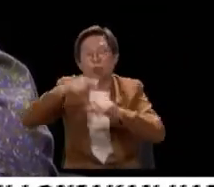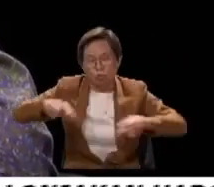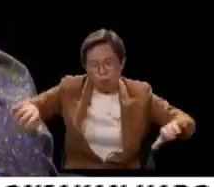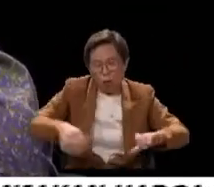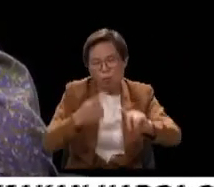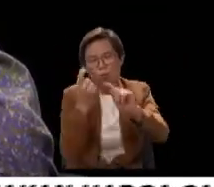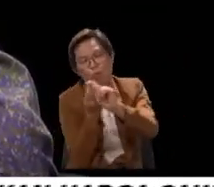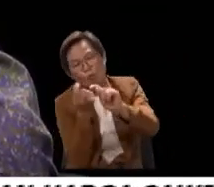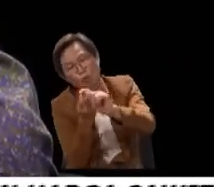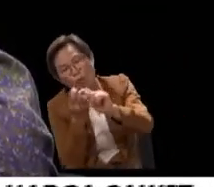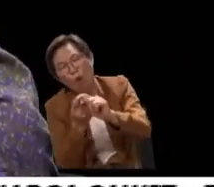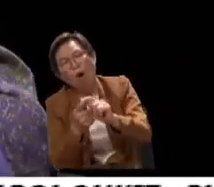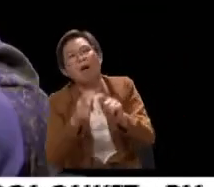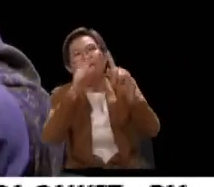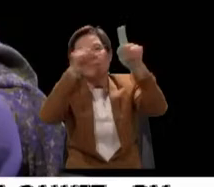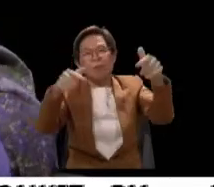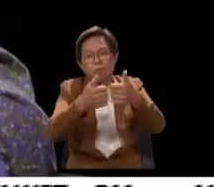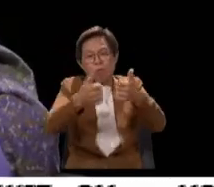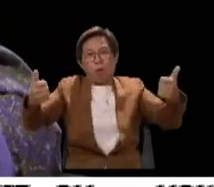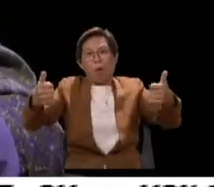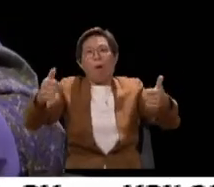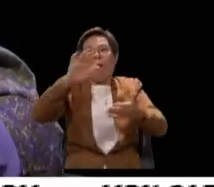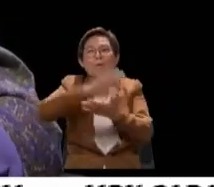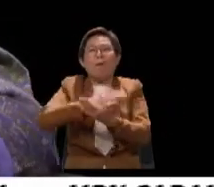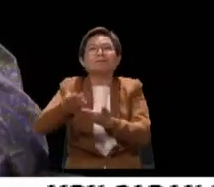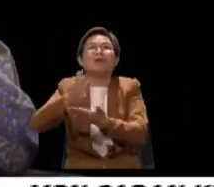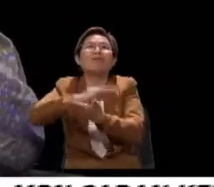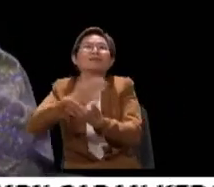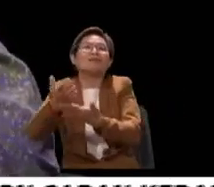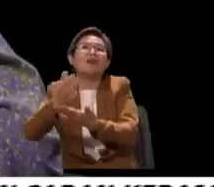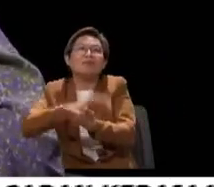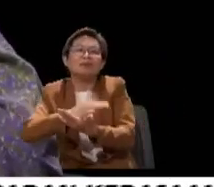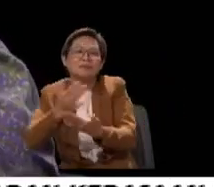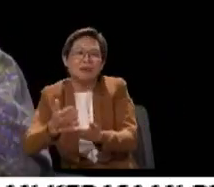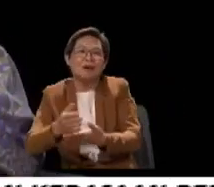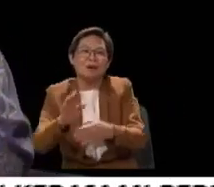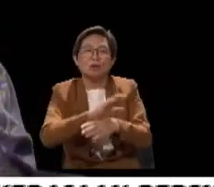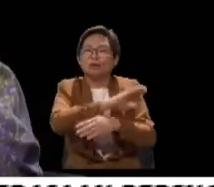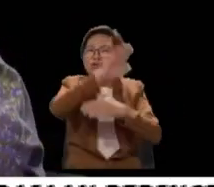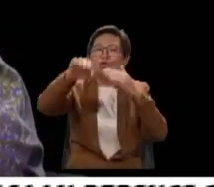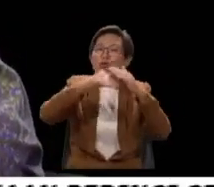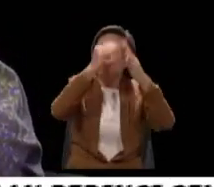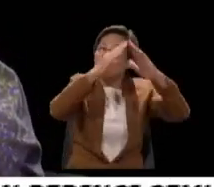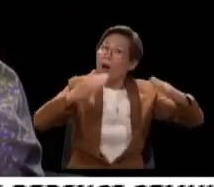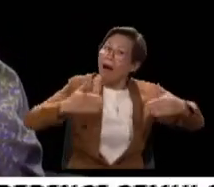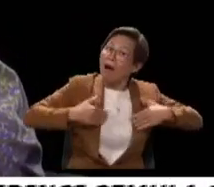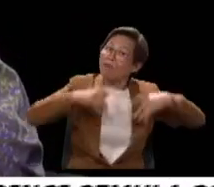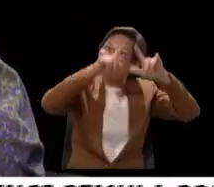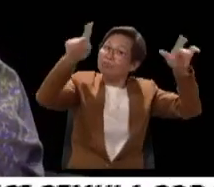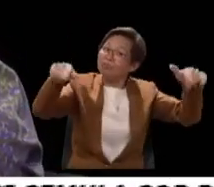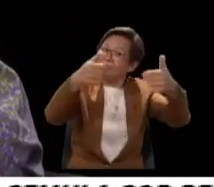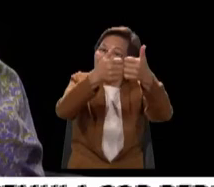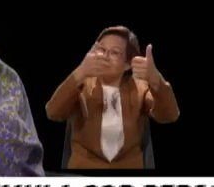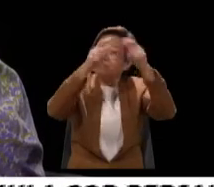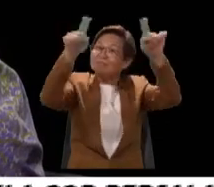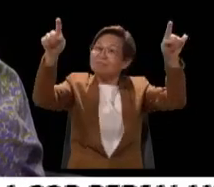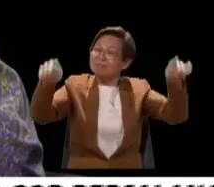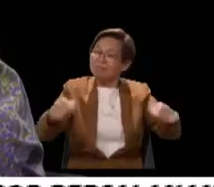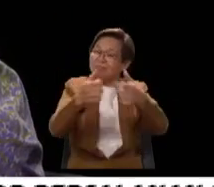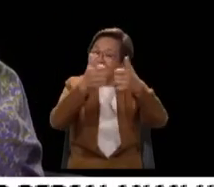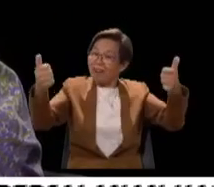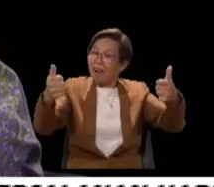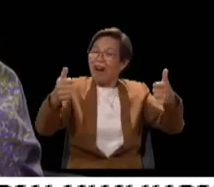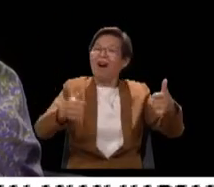perabut kabinet dapur ni kerana semua rumah mesti ada dapur Jadi satu buses yang sangat lumayan dan a satu yang keduanya juga